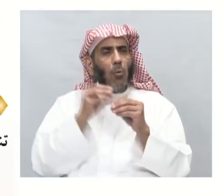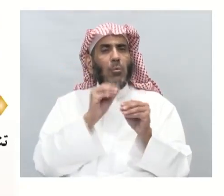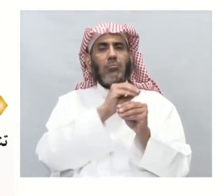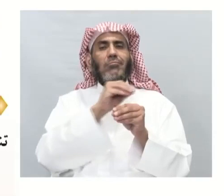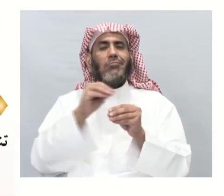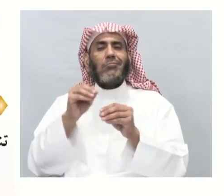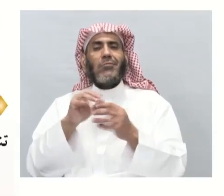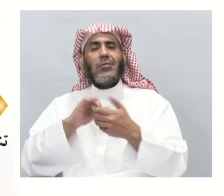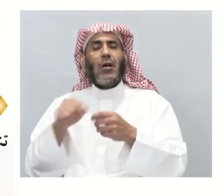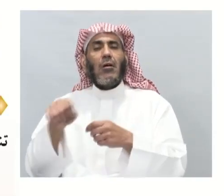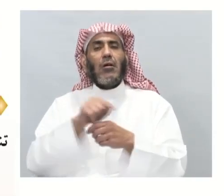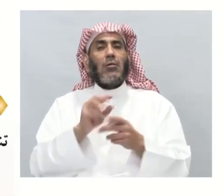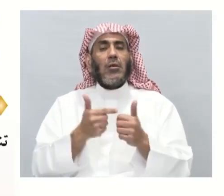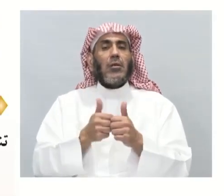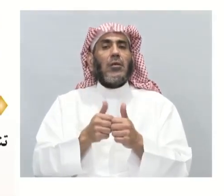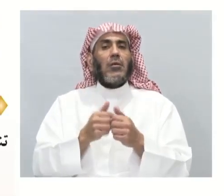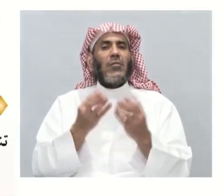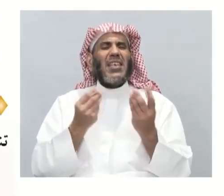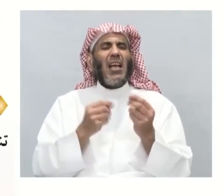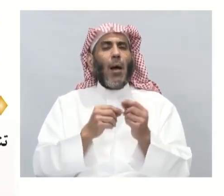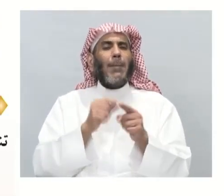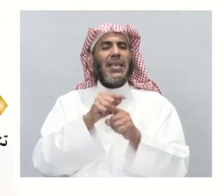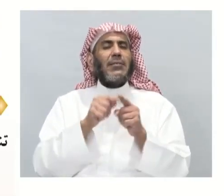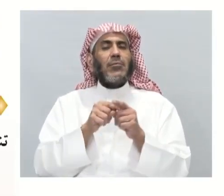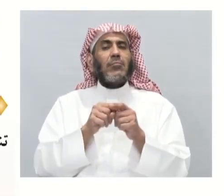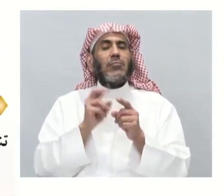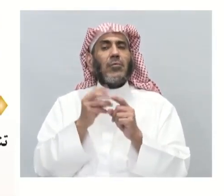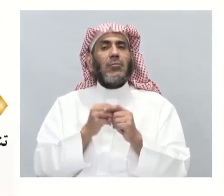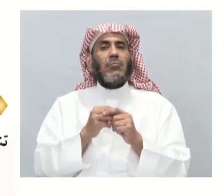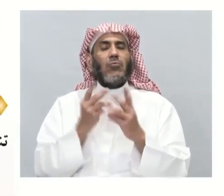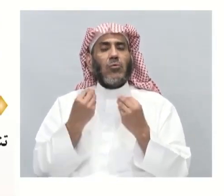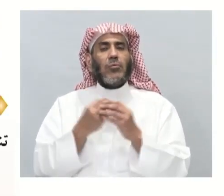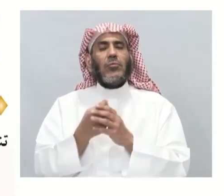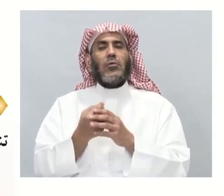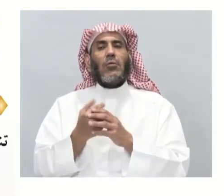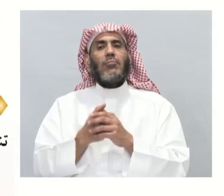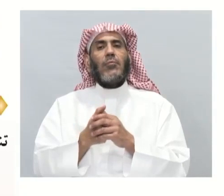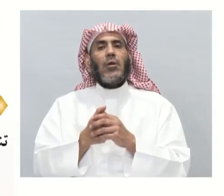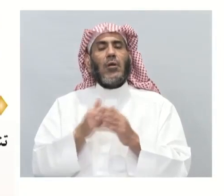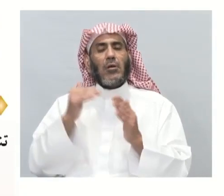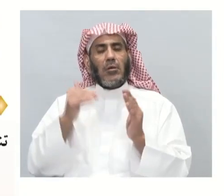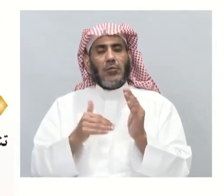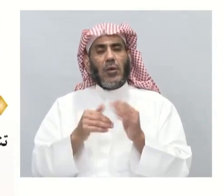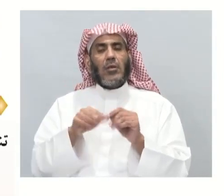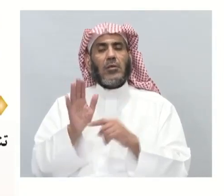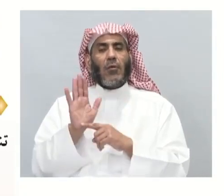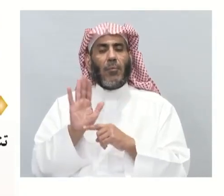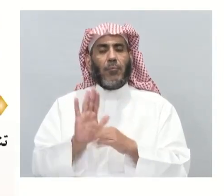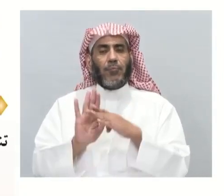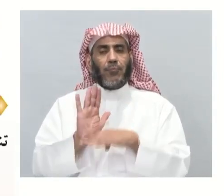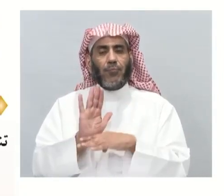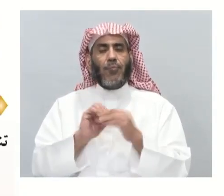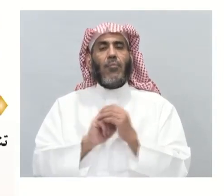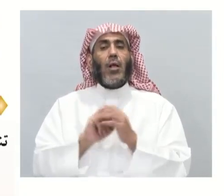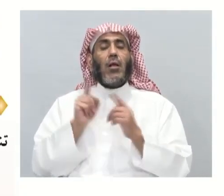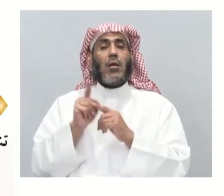من الاصدقاء الان تبدا في حساب النسبه السابقه ستاتي ان شاء الله و سنستعرضها في اسفل هذه الصفحه ثم يقول